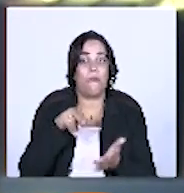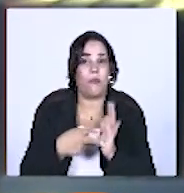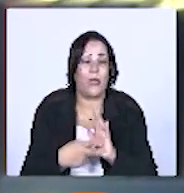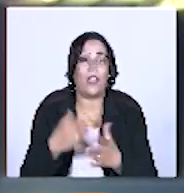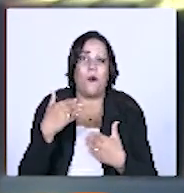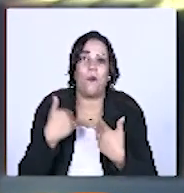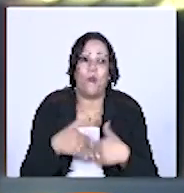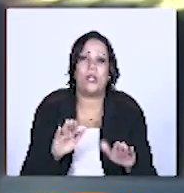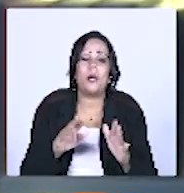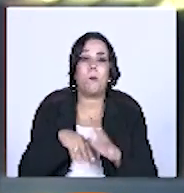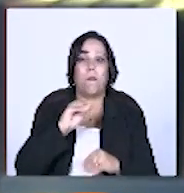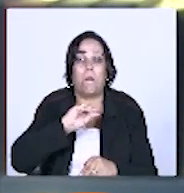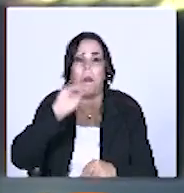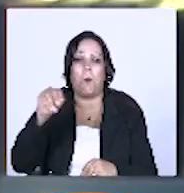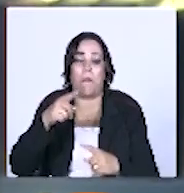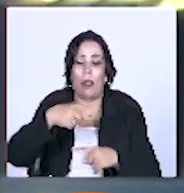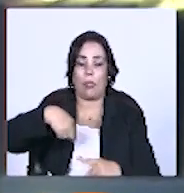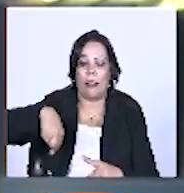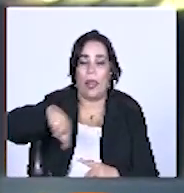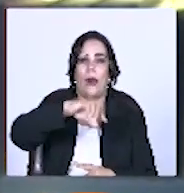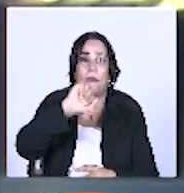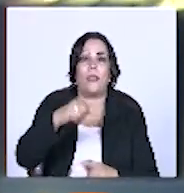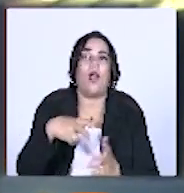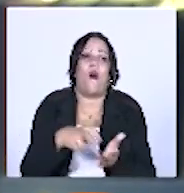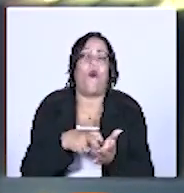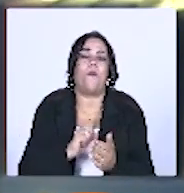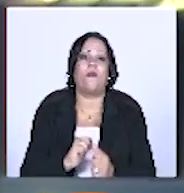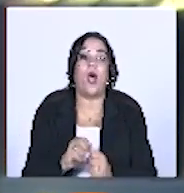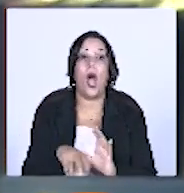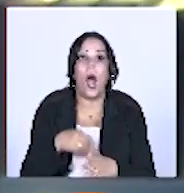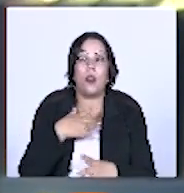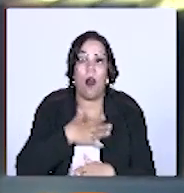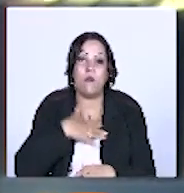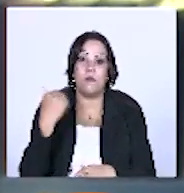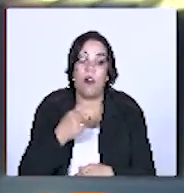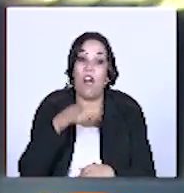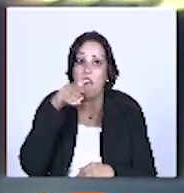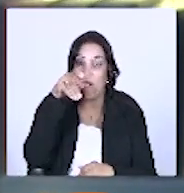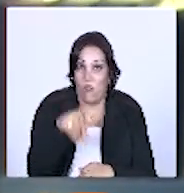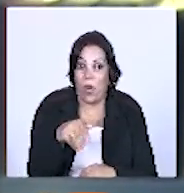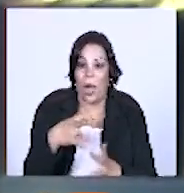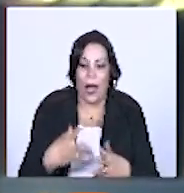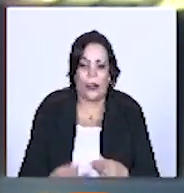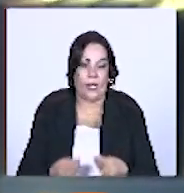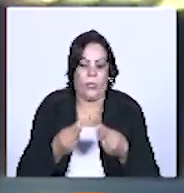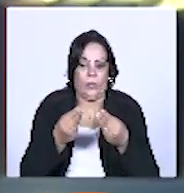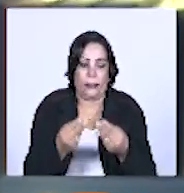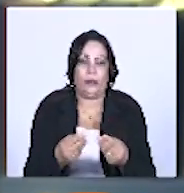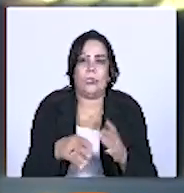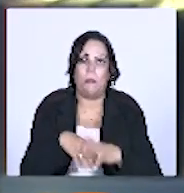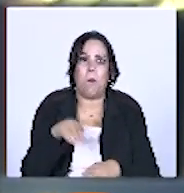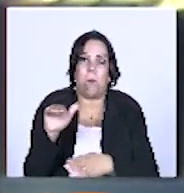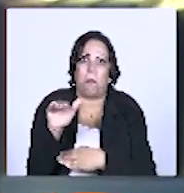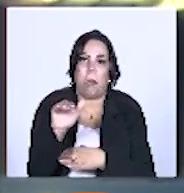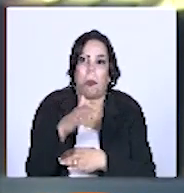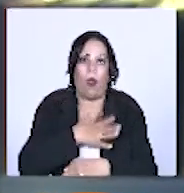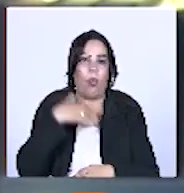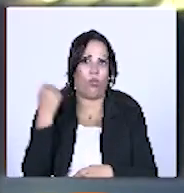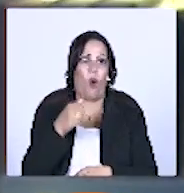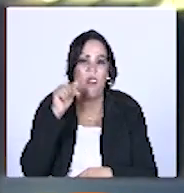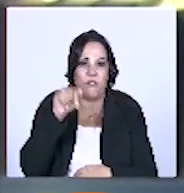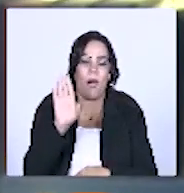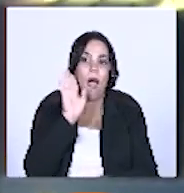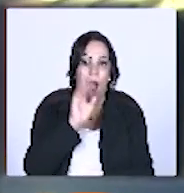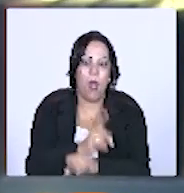ويخرجوا ب دائره الخوف اذا انا وثقت فيه واذا انا اديته جرعه الثقه وعلمته